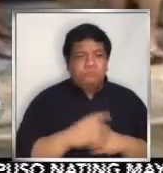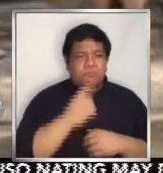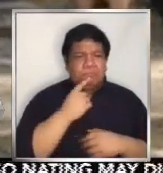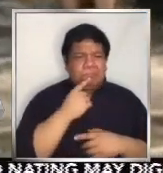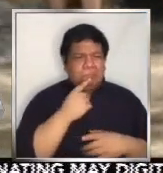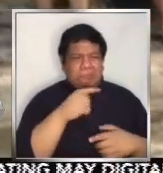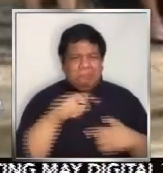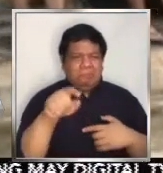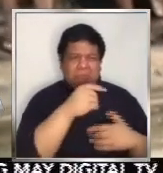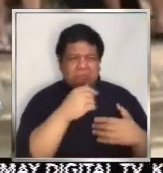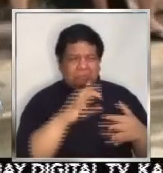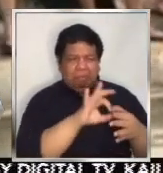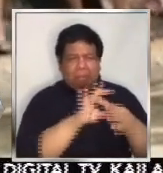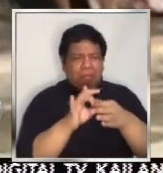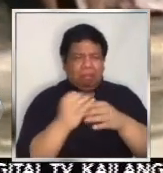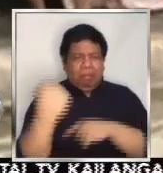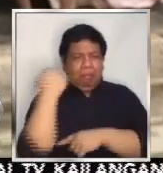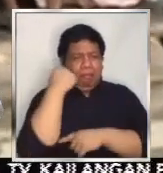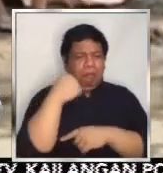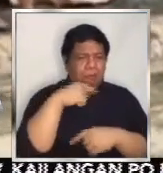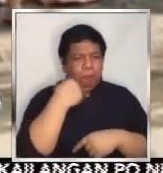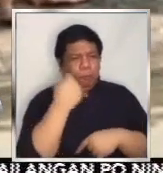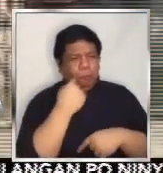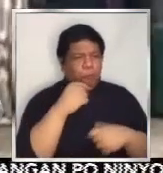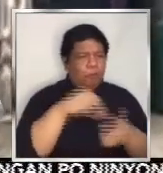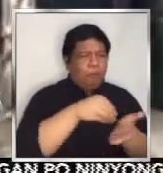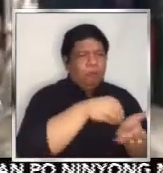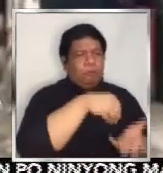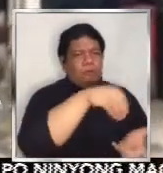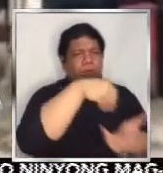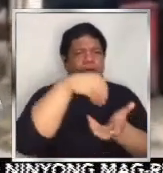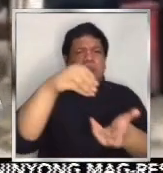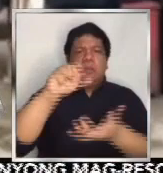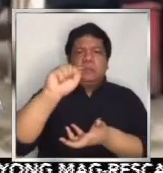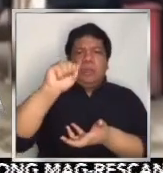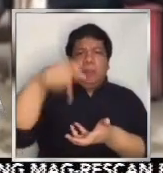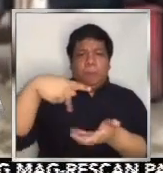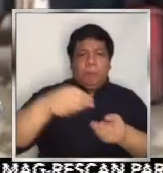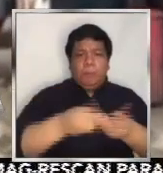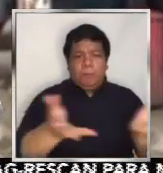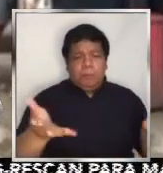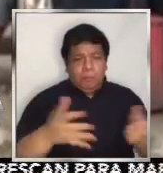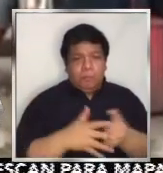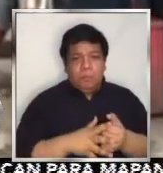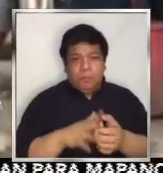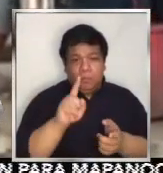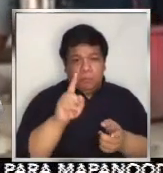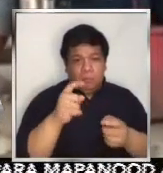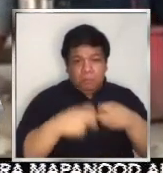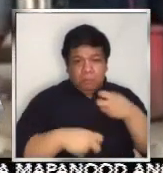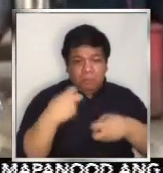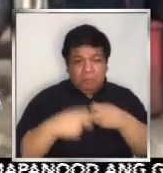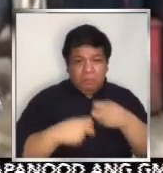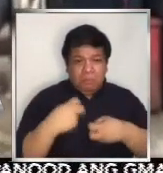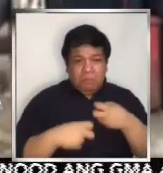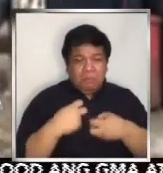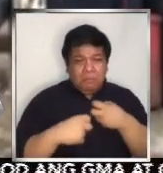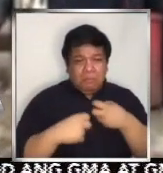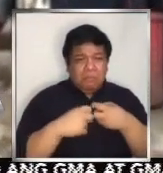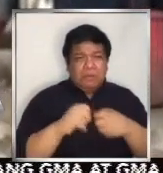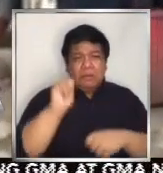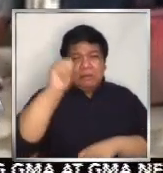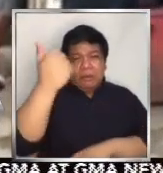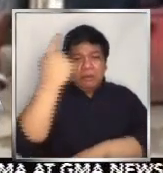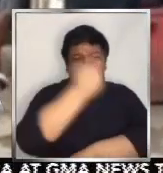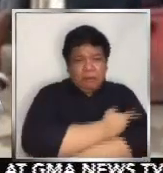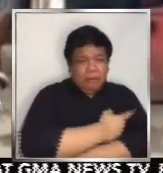ng social amelioration program sa kanilang lugar. Ang masaklap pa, 10 araw na silang pabalik-balik sa venue ng sa payout